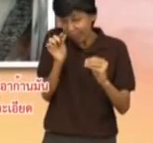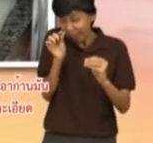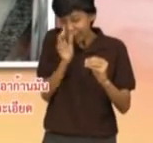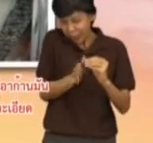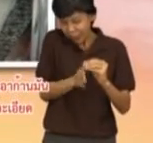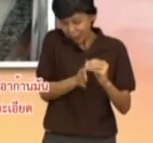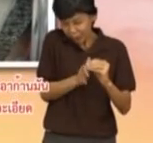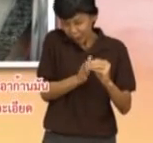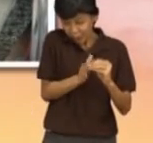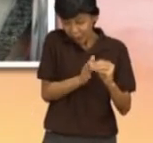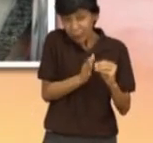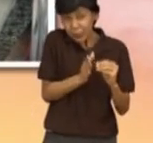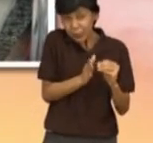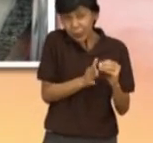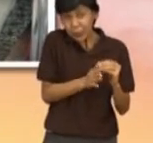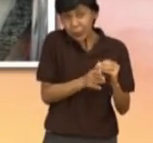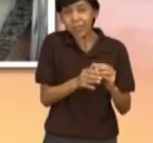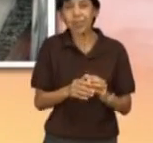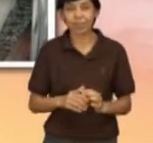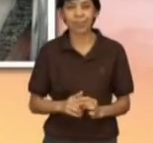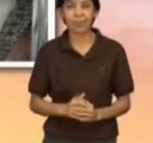ละเอียดเลยหนูเดี๋ยวมันต้องใส่ในนั้น